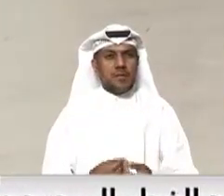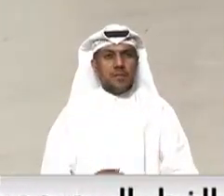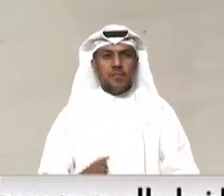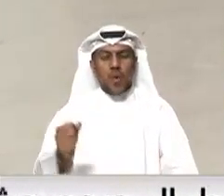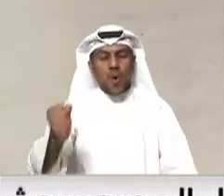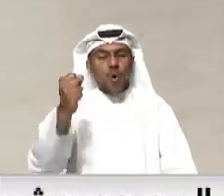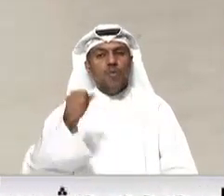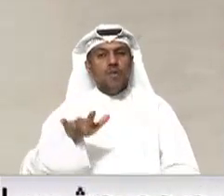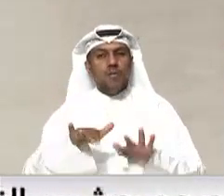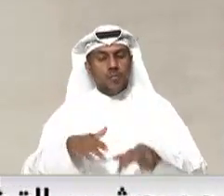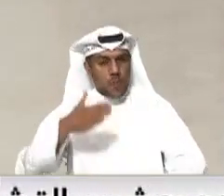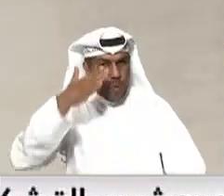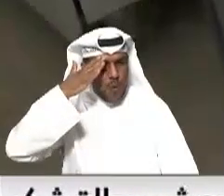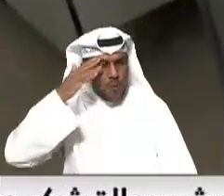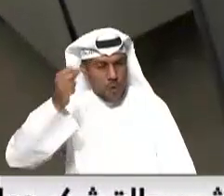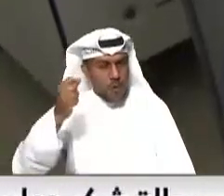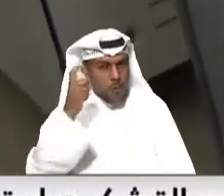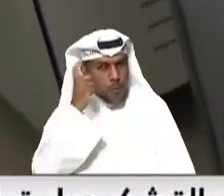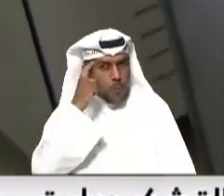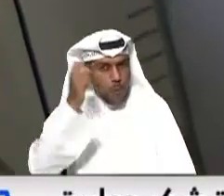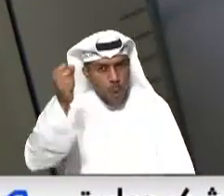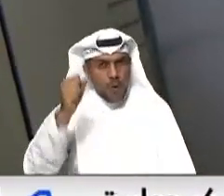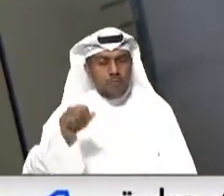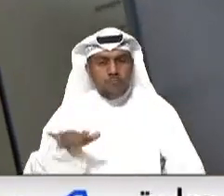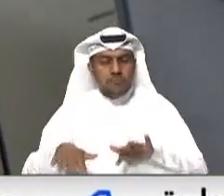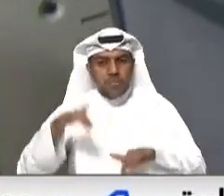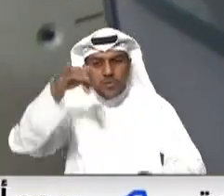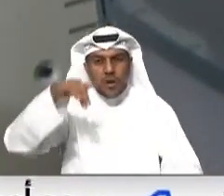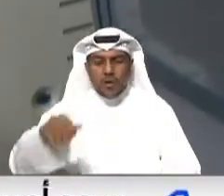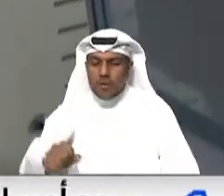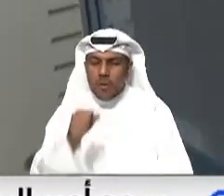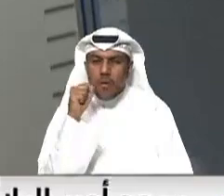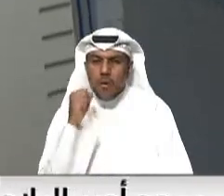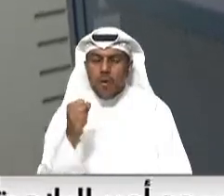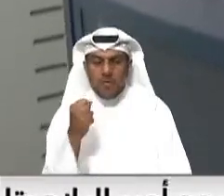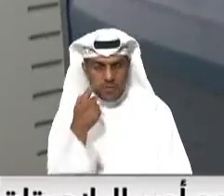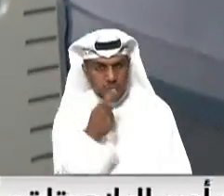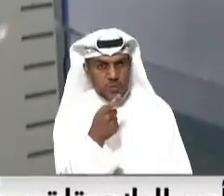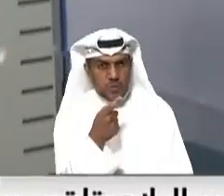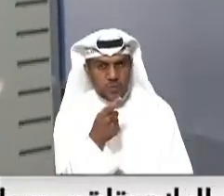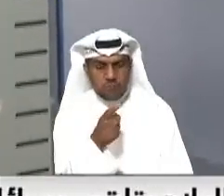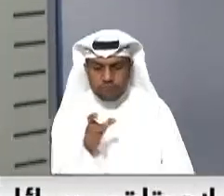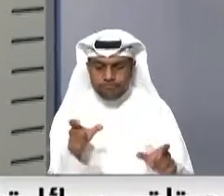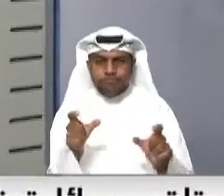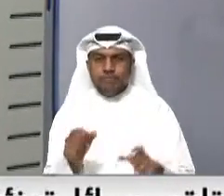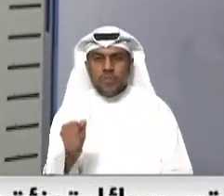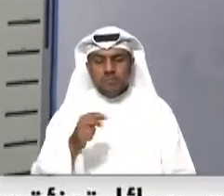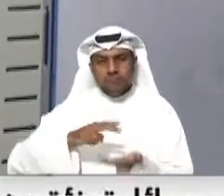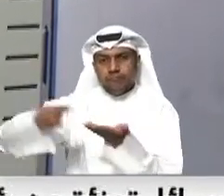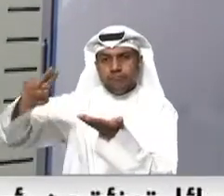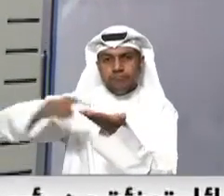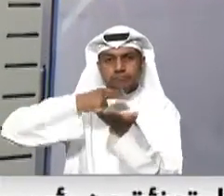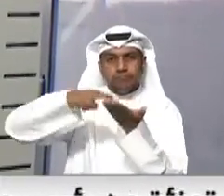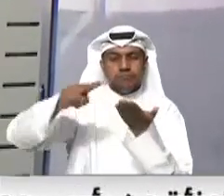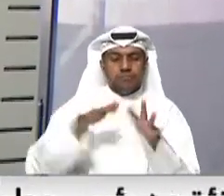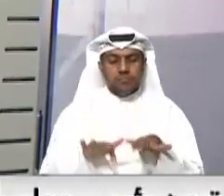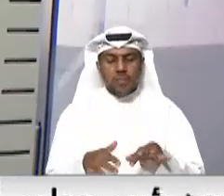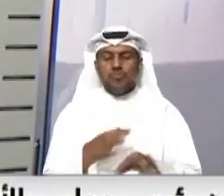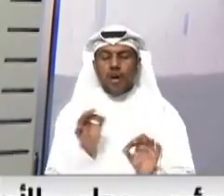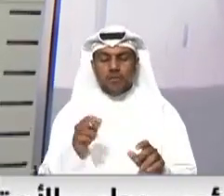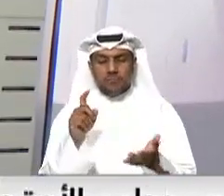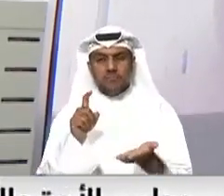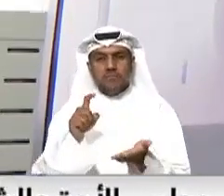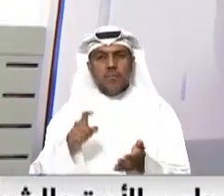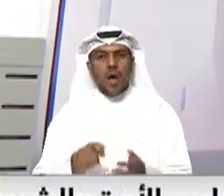هو احد تطبيقات الحكومه الالكترونيه والتي تسعى حكومه الكويت لاستخدامها على طريق التنميه الحقيقيه ومواكبه